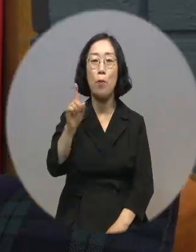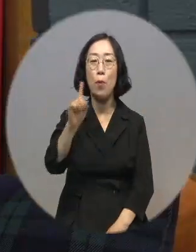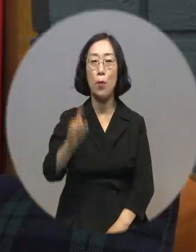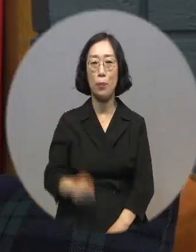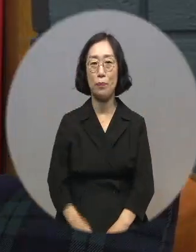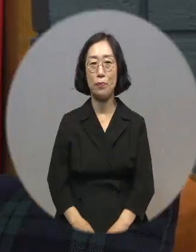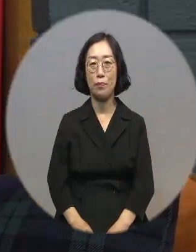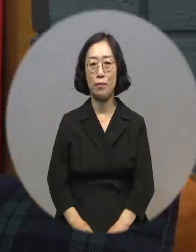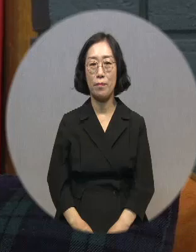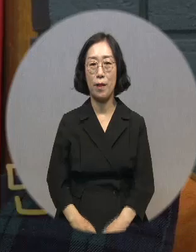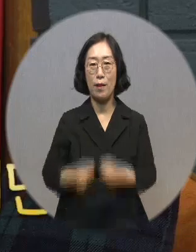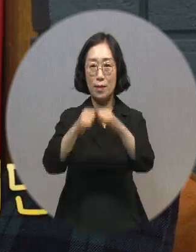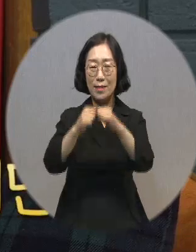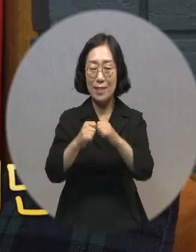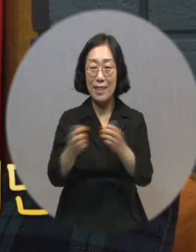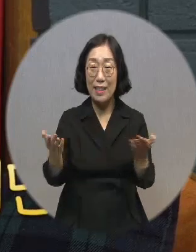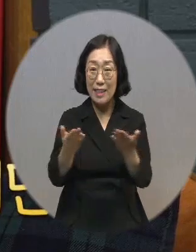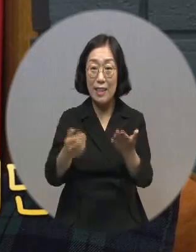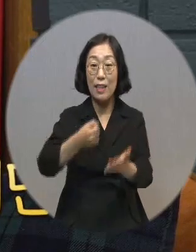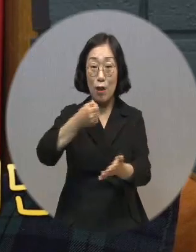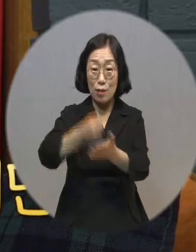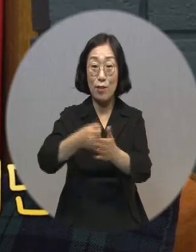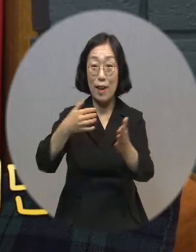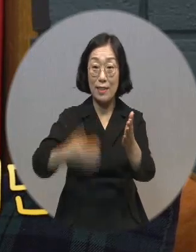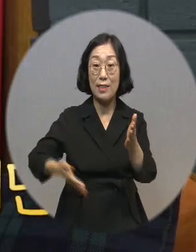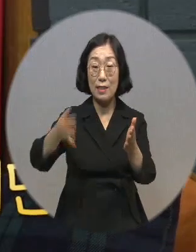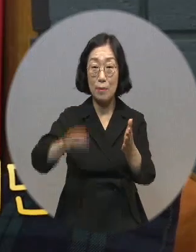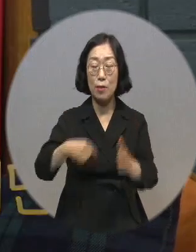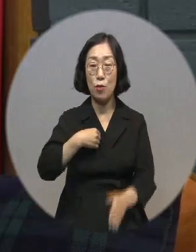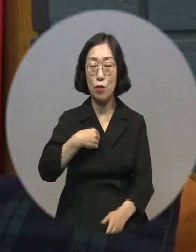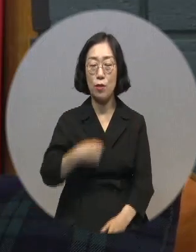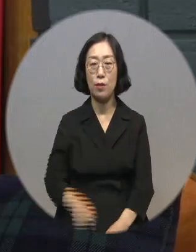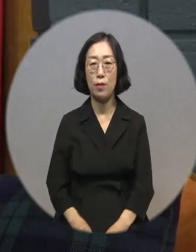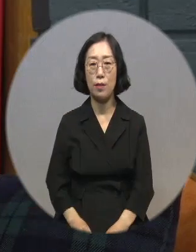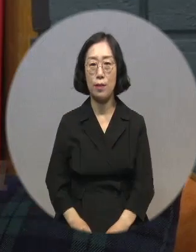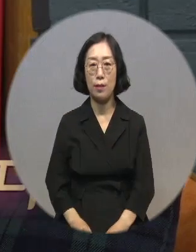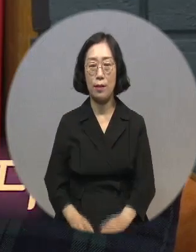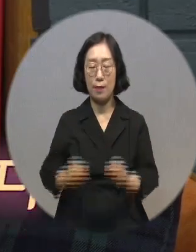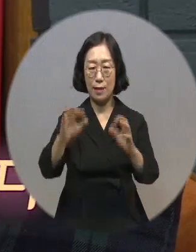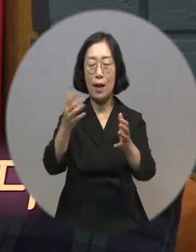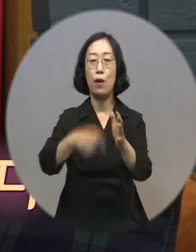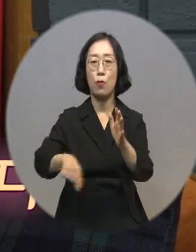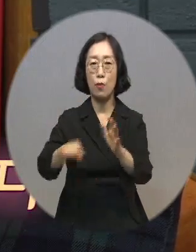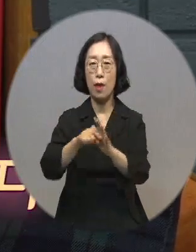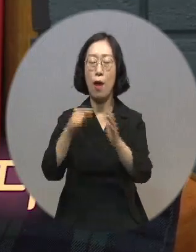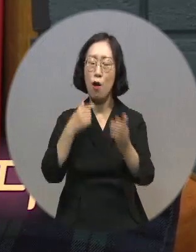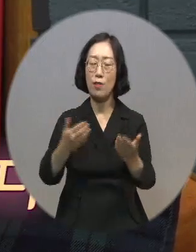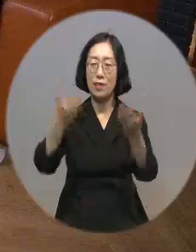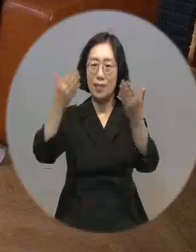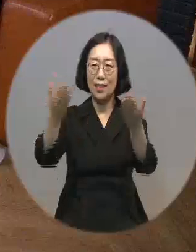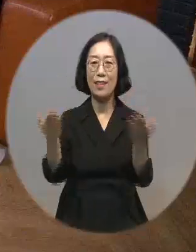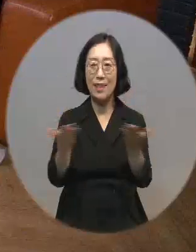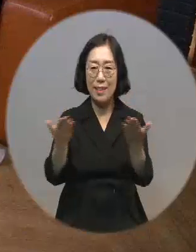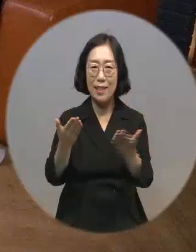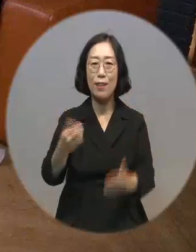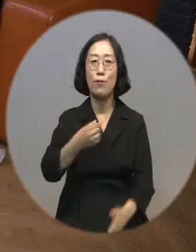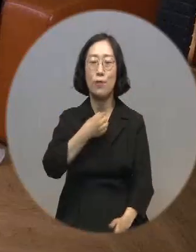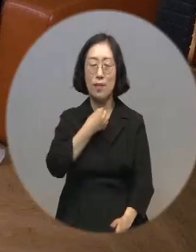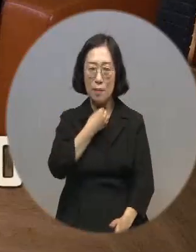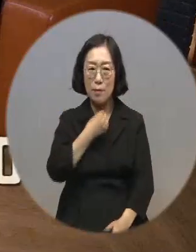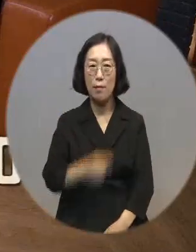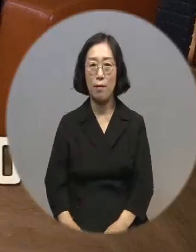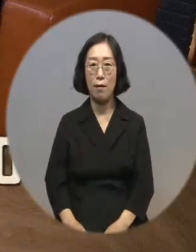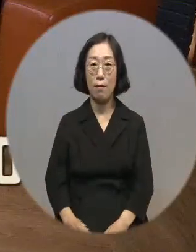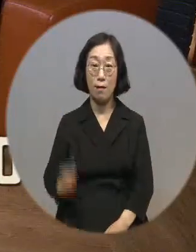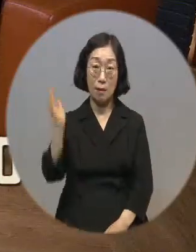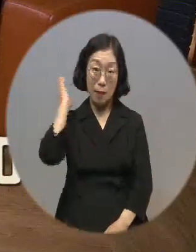커서 그 구체적인 아직 직업은 정해보진 않았는데 네. 저는 저희 나라를 위해 헌신하는 직업을 가지고 싶습니다.